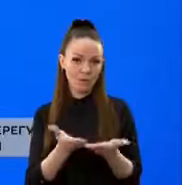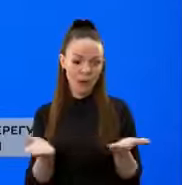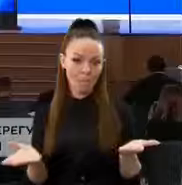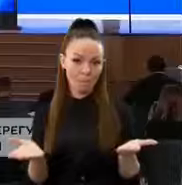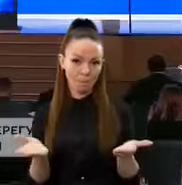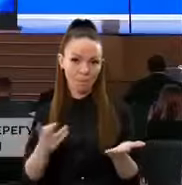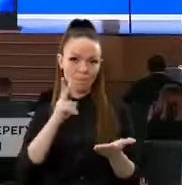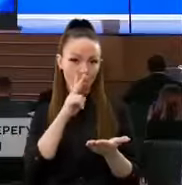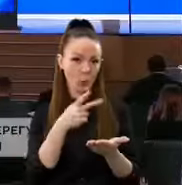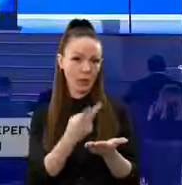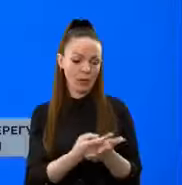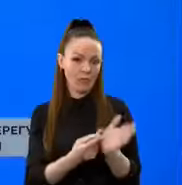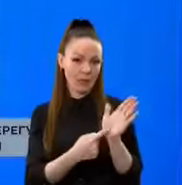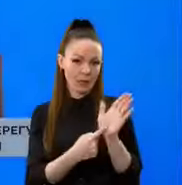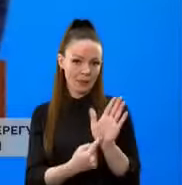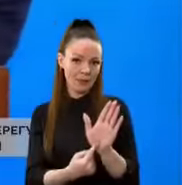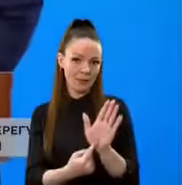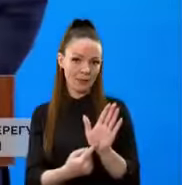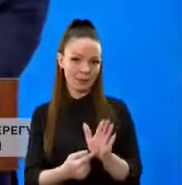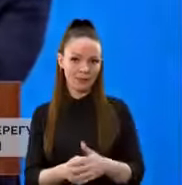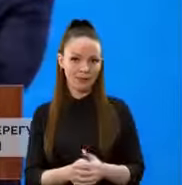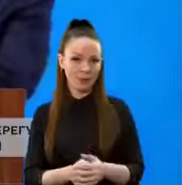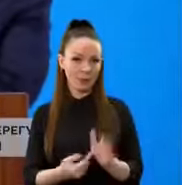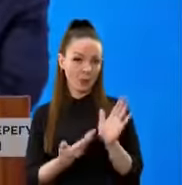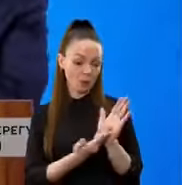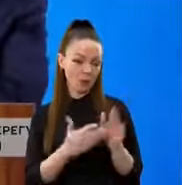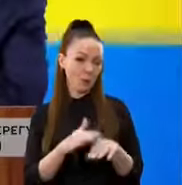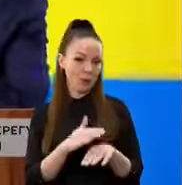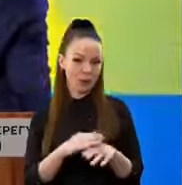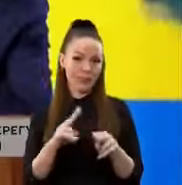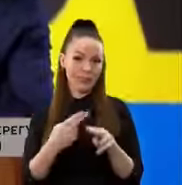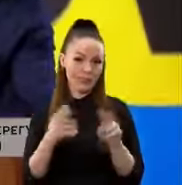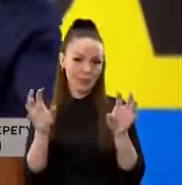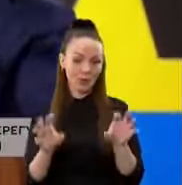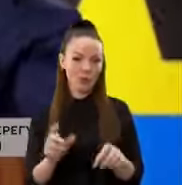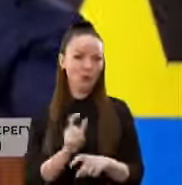показати, продемонструвати. Ось, будь ласка, цей закон дуже важливий.